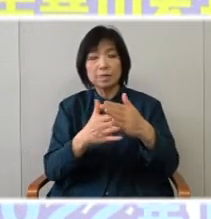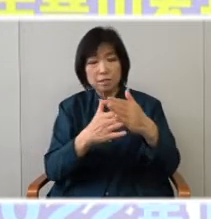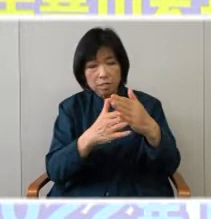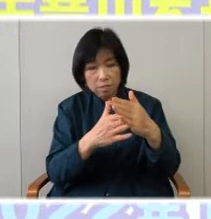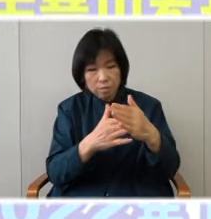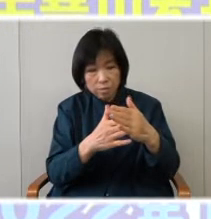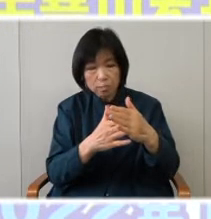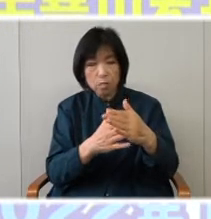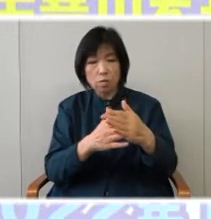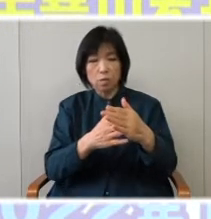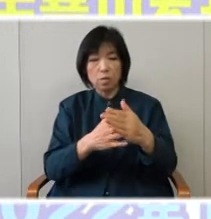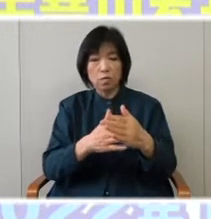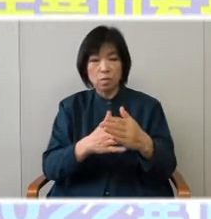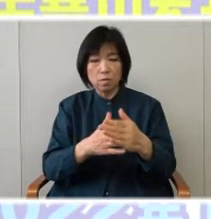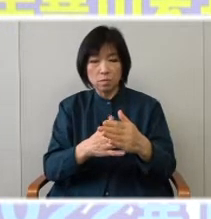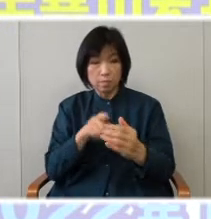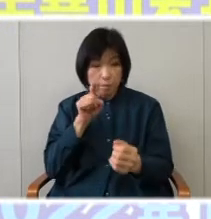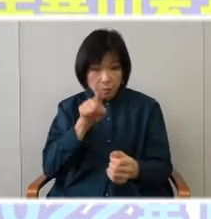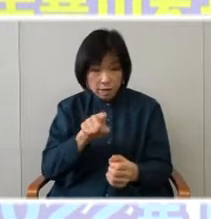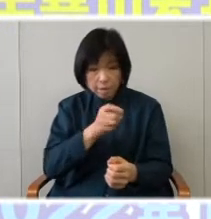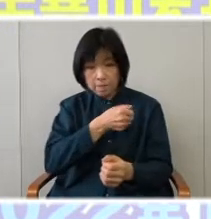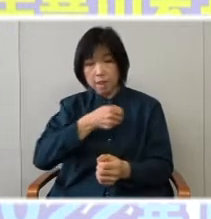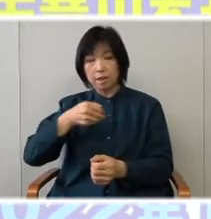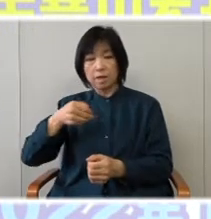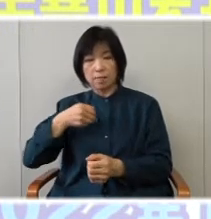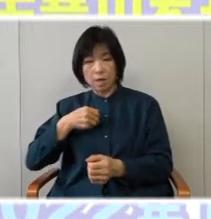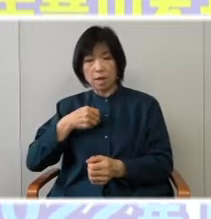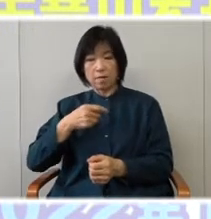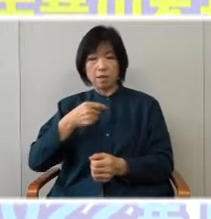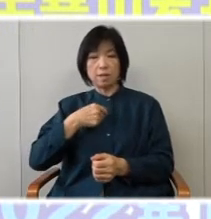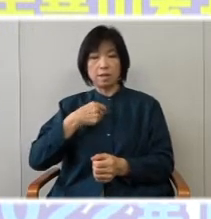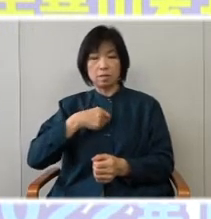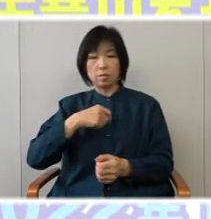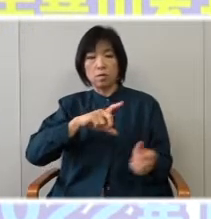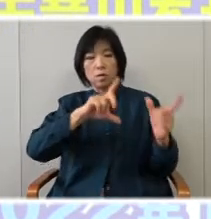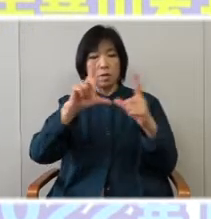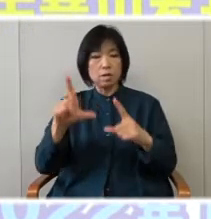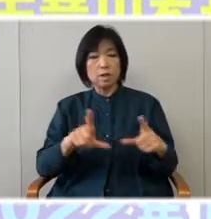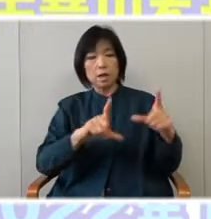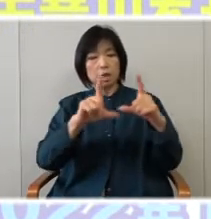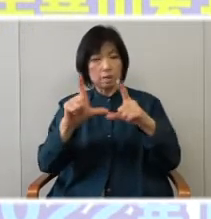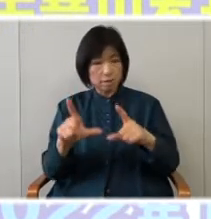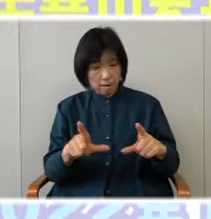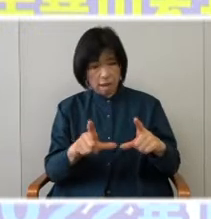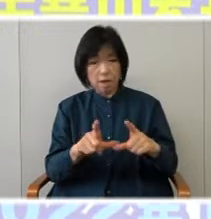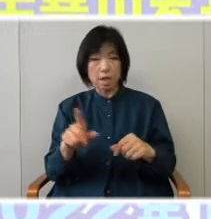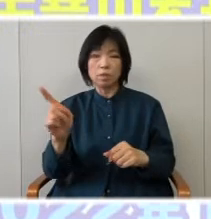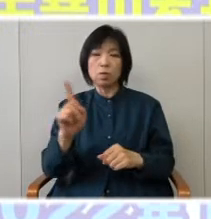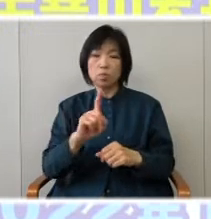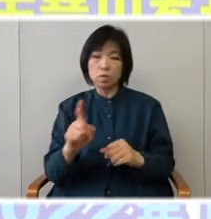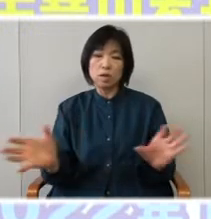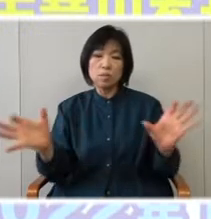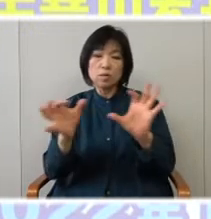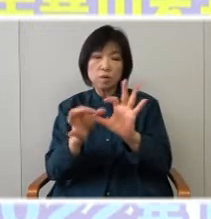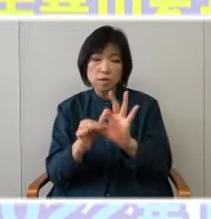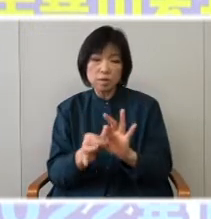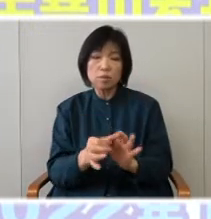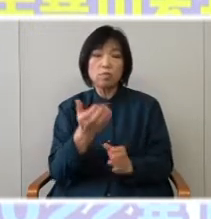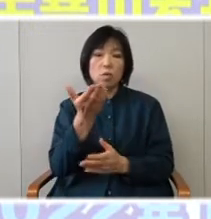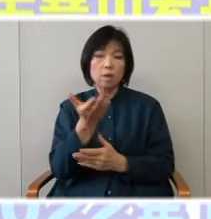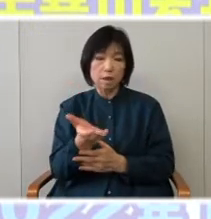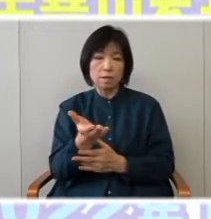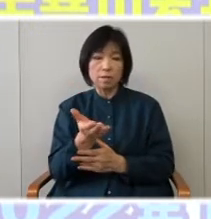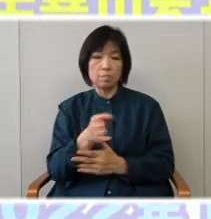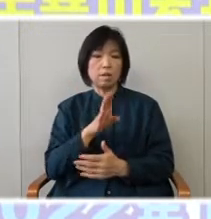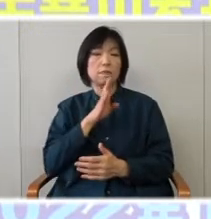私たちの生活が川とそれからそこの生物とどうにまあ結びついているのかということを実際に